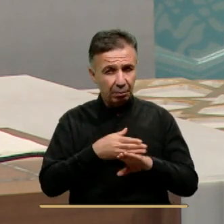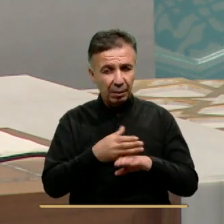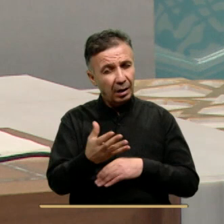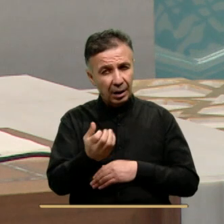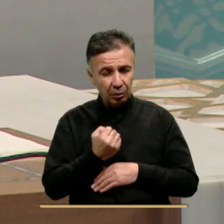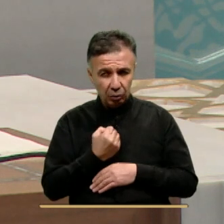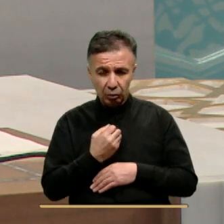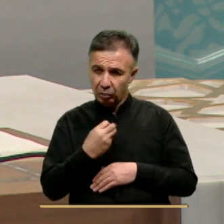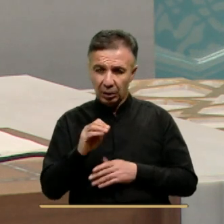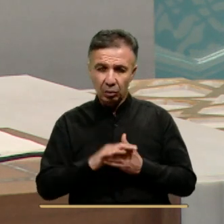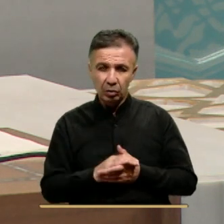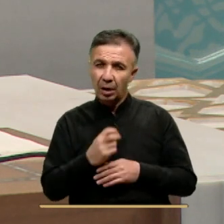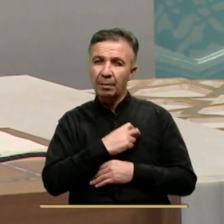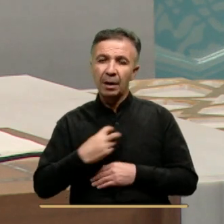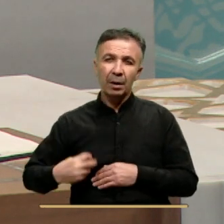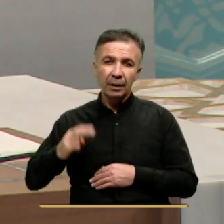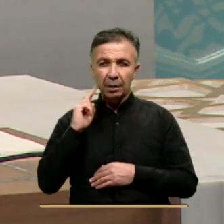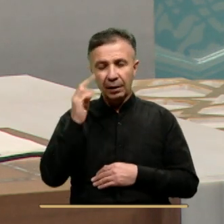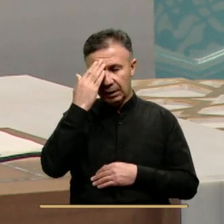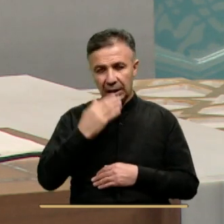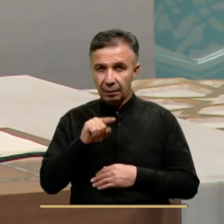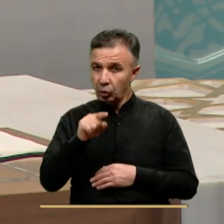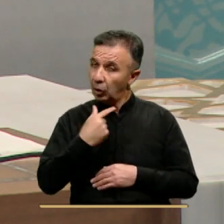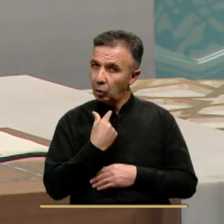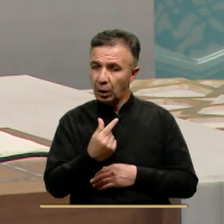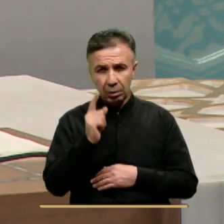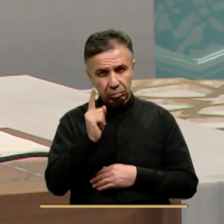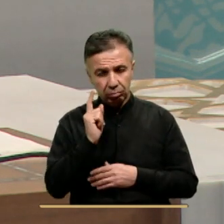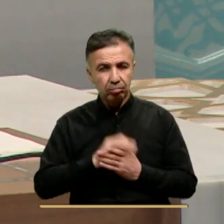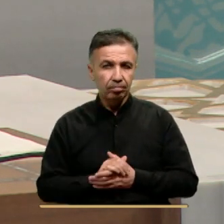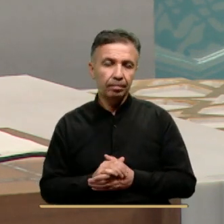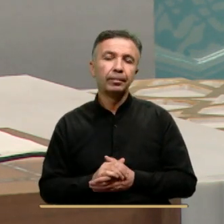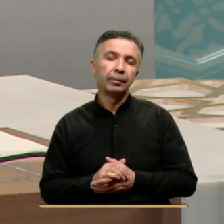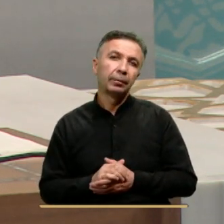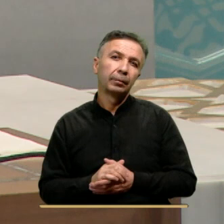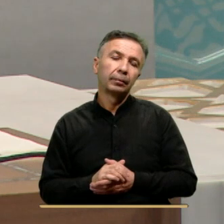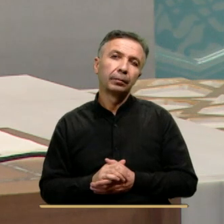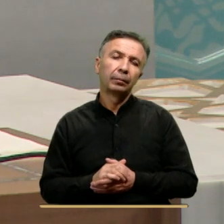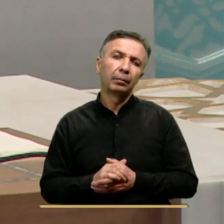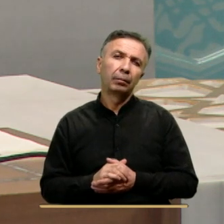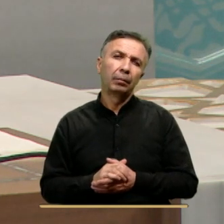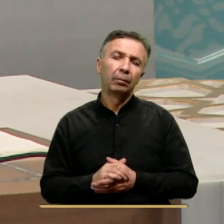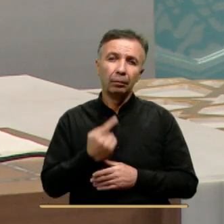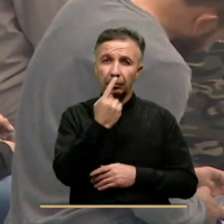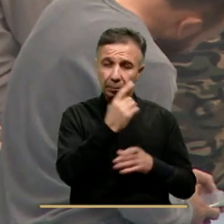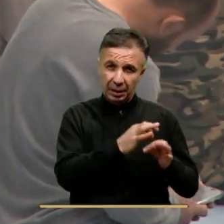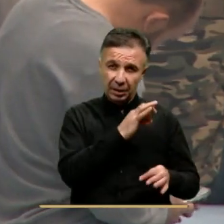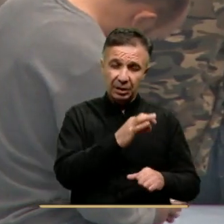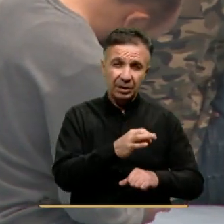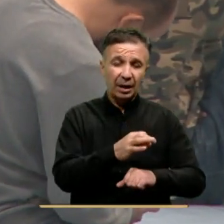Peygamberimizin şu uyarısı Bu anlamda önemli diyor ki bir kişiye